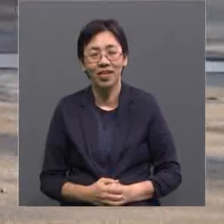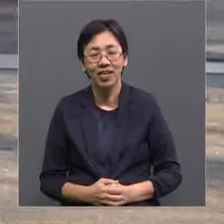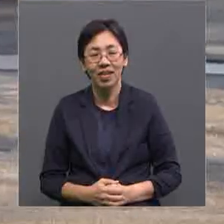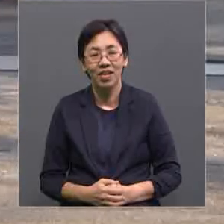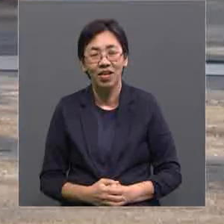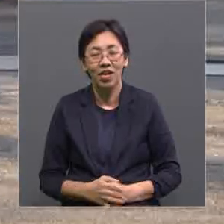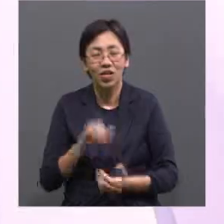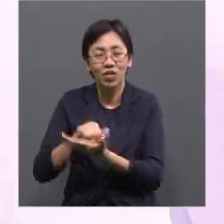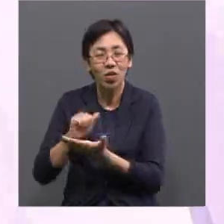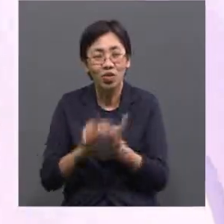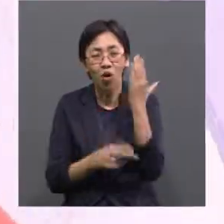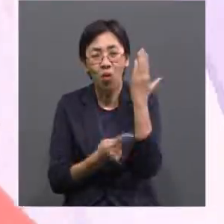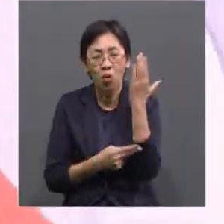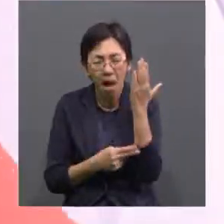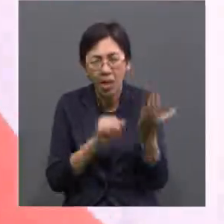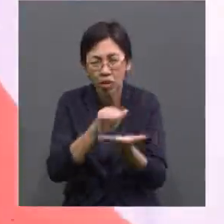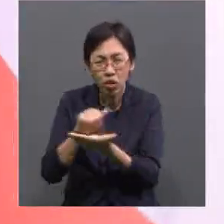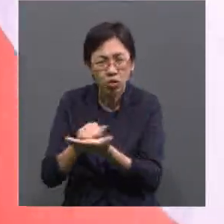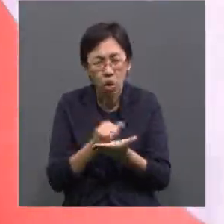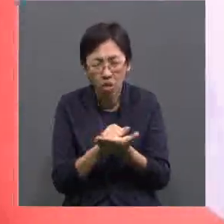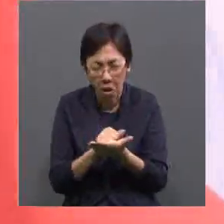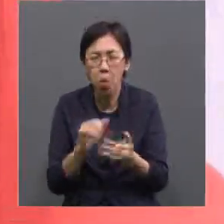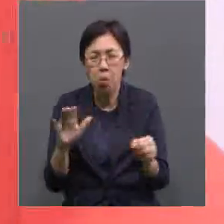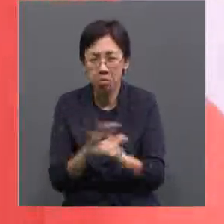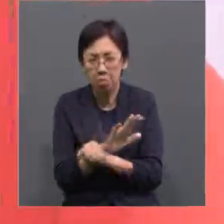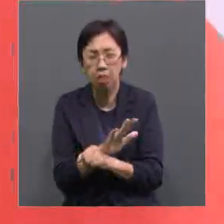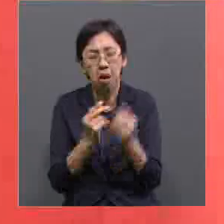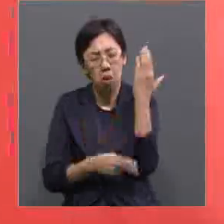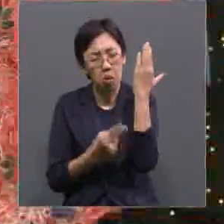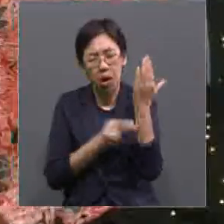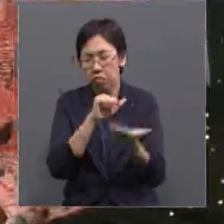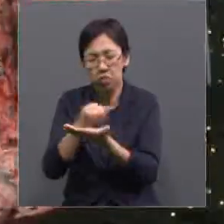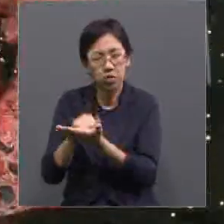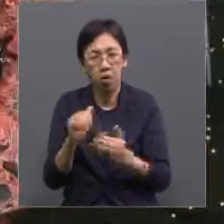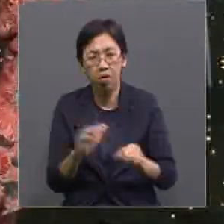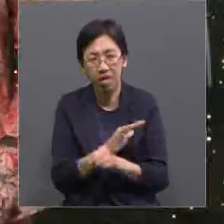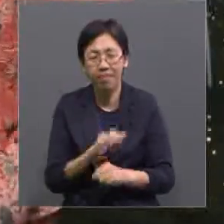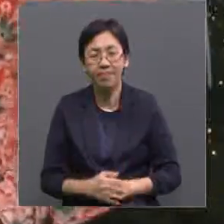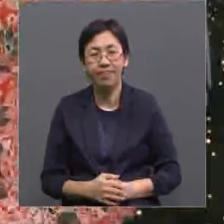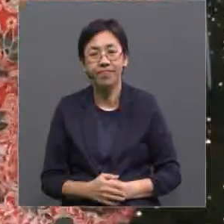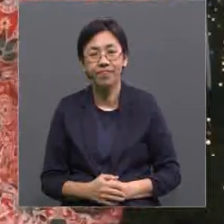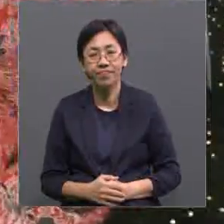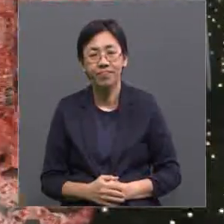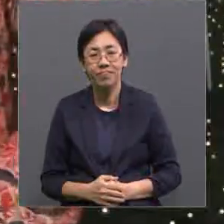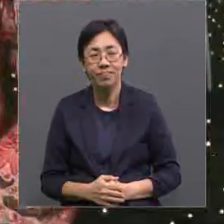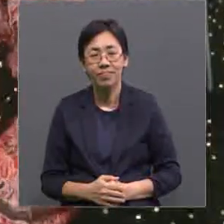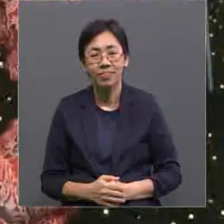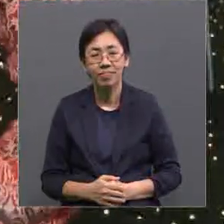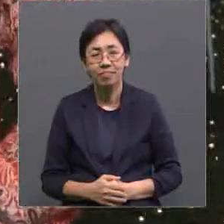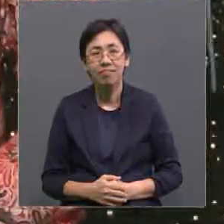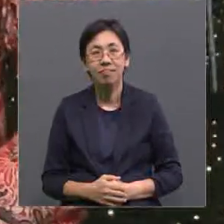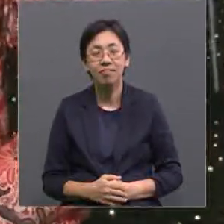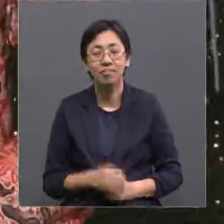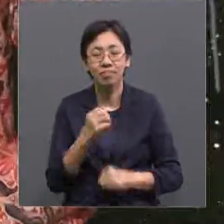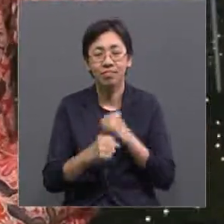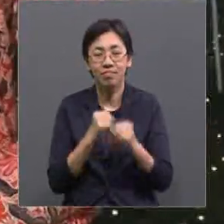ำรองจองห้องพักในช่วงเวลานี้เนี่ยค่อนข้างจะเต็มทุกโรงแรมแล้วนะคะ และเพื่อเป็นการยืนยันนะคะว่าในช่วงส่งท้าย